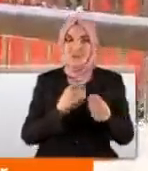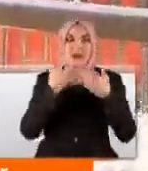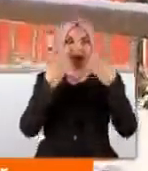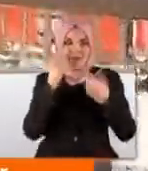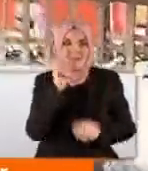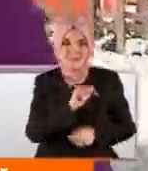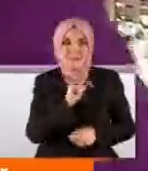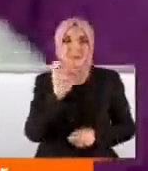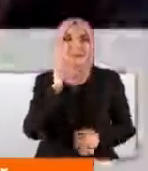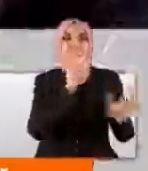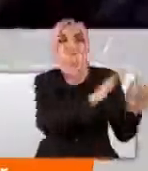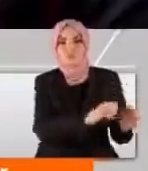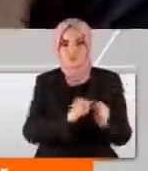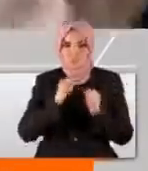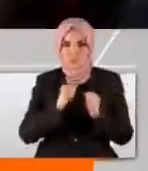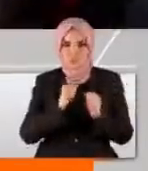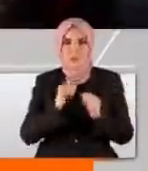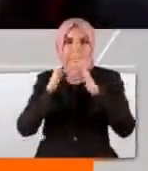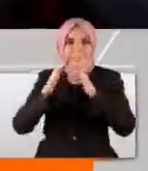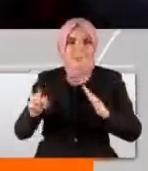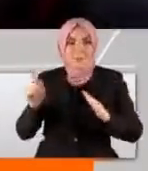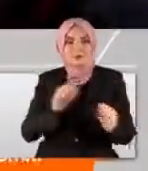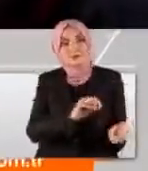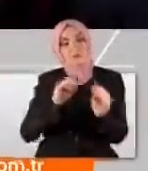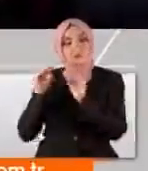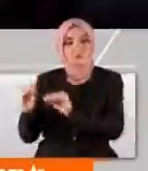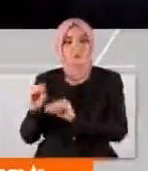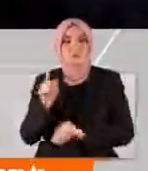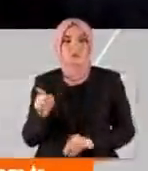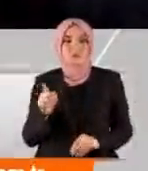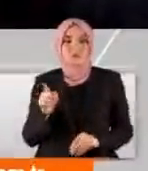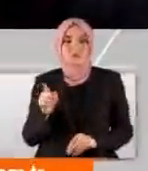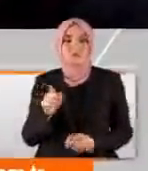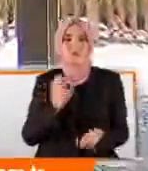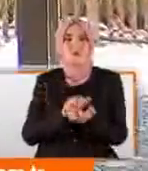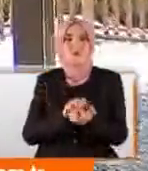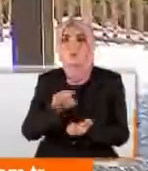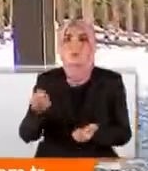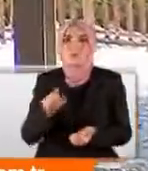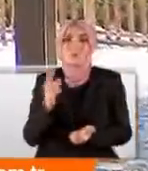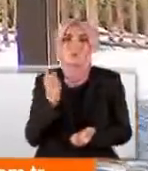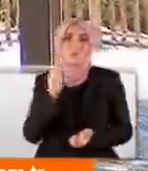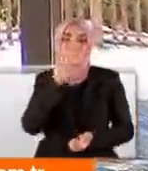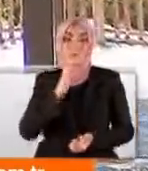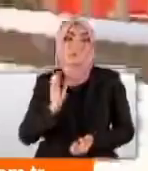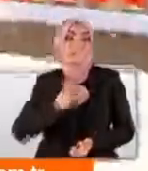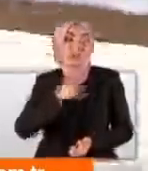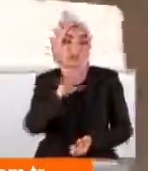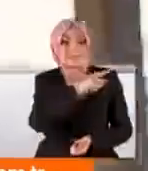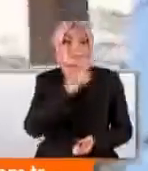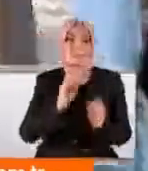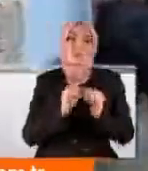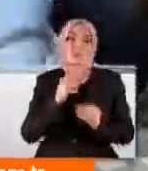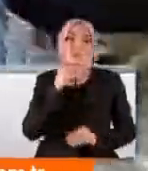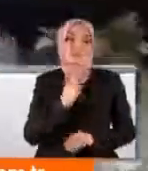hayvanlar barınaklara götürülecek. Olay kesinlikle aslında köpekte değil, sahiplerde diye düşünüyorum. Bizden kaynaklı. Köpeklerde hiçbir sıkıntı yok.